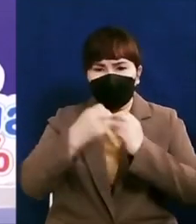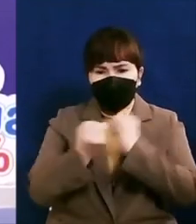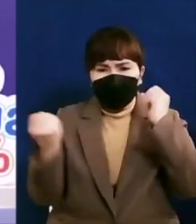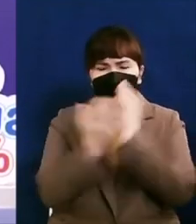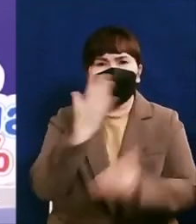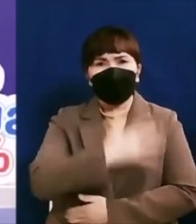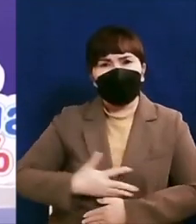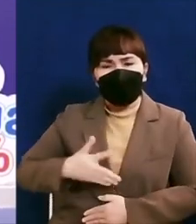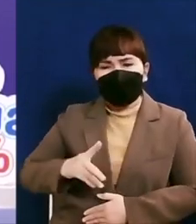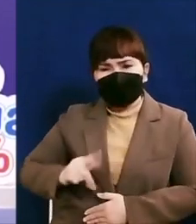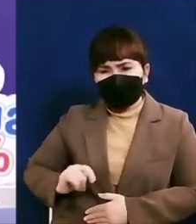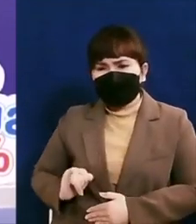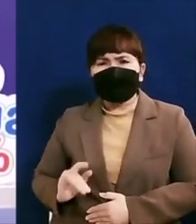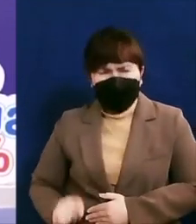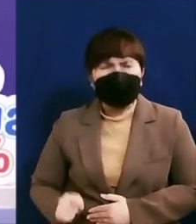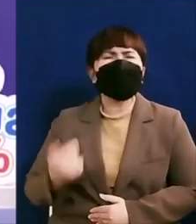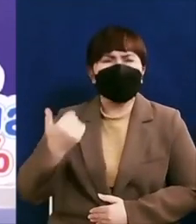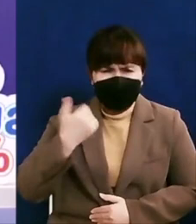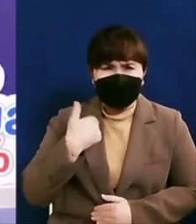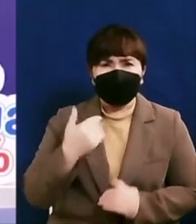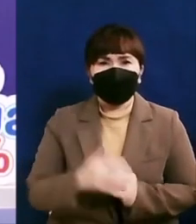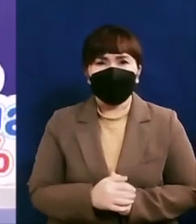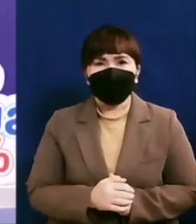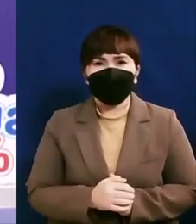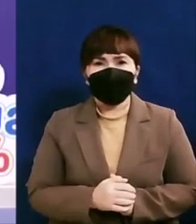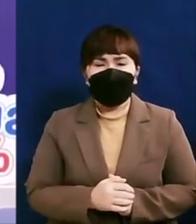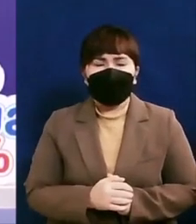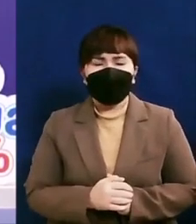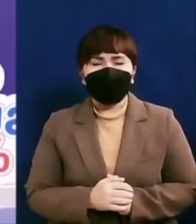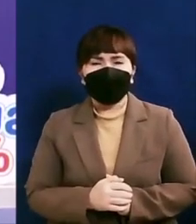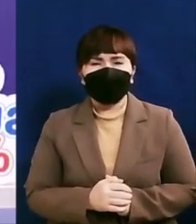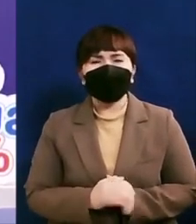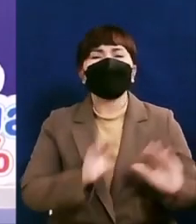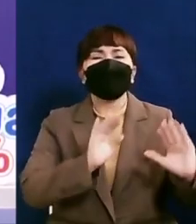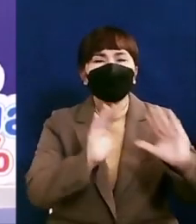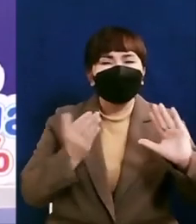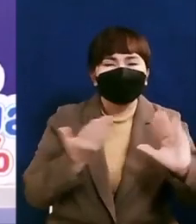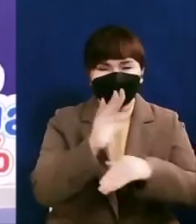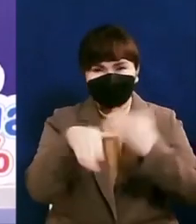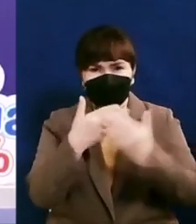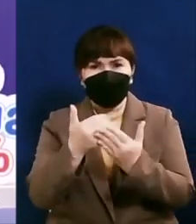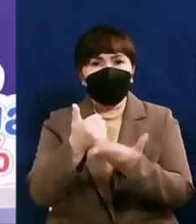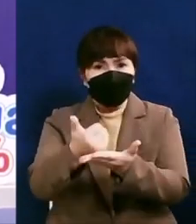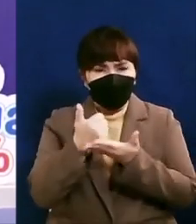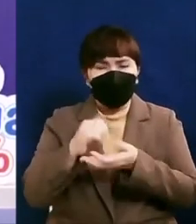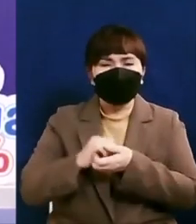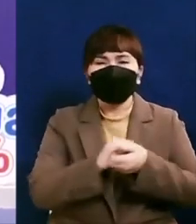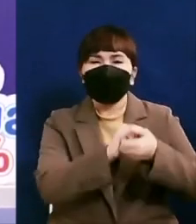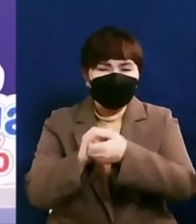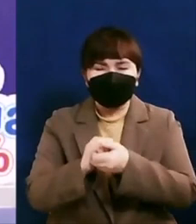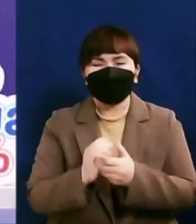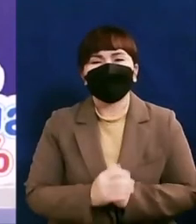ลกระทบนะฮะต่อตับต่อไตได้นะครับเพราะฉะนั้นเนี่ยก็ฝากทุกท่านนะครับช่วยกันนะครับรณรง